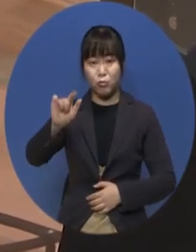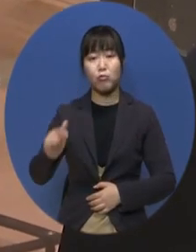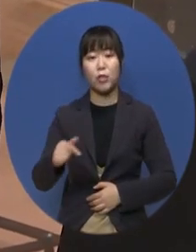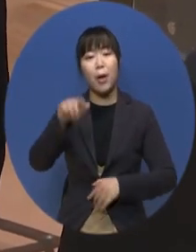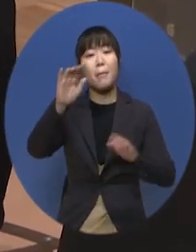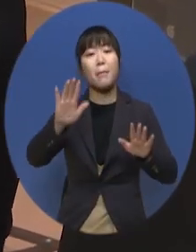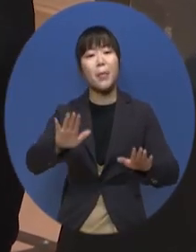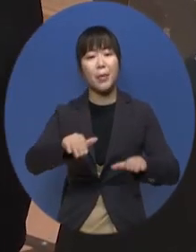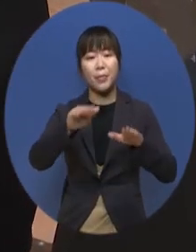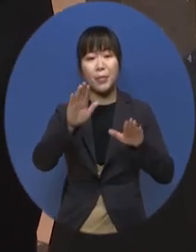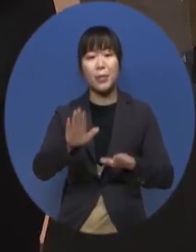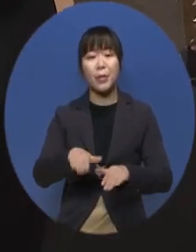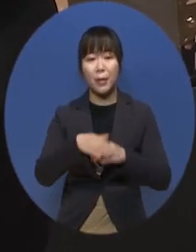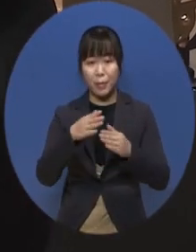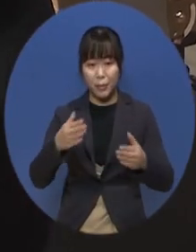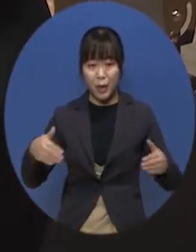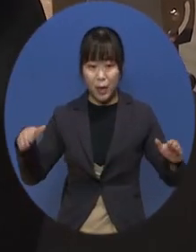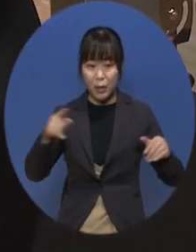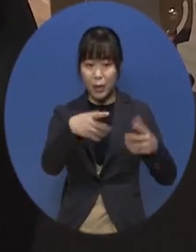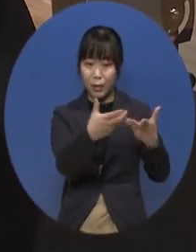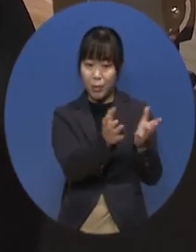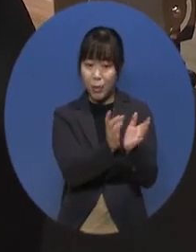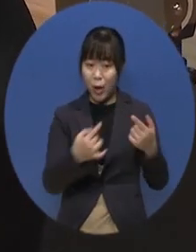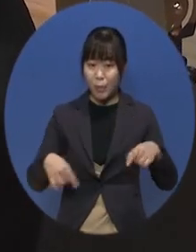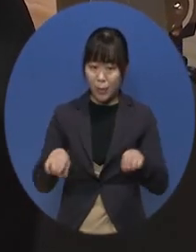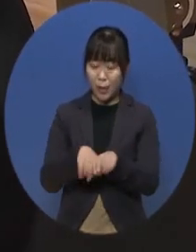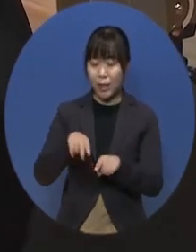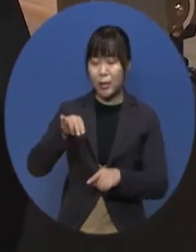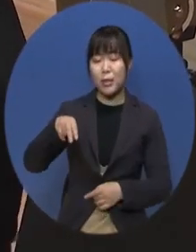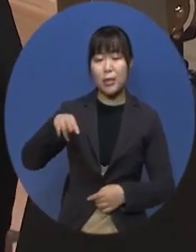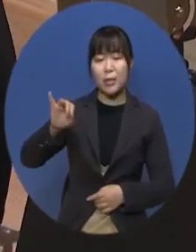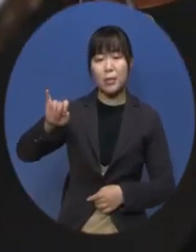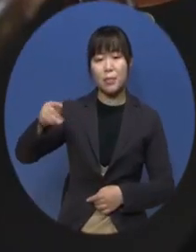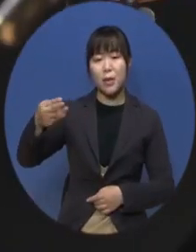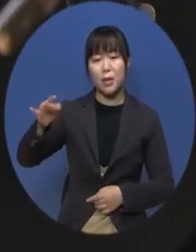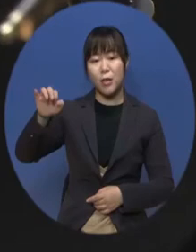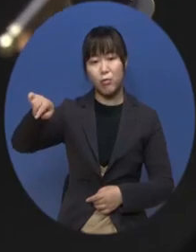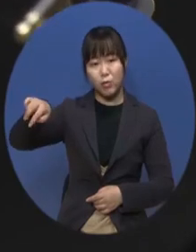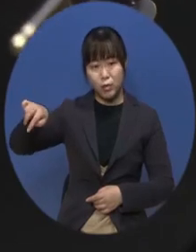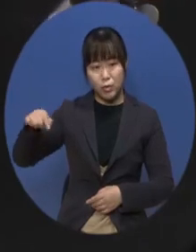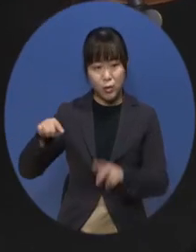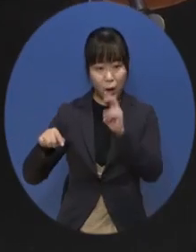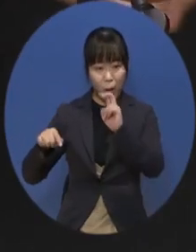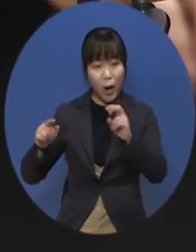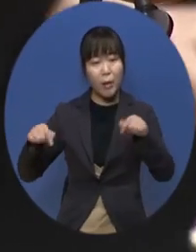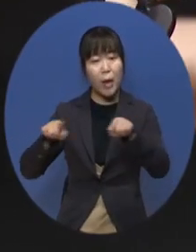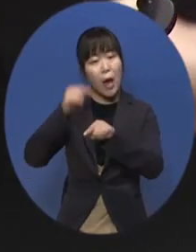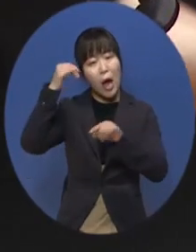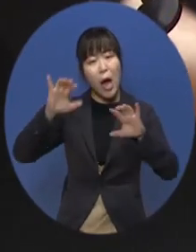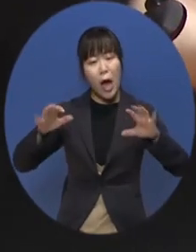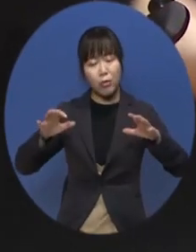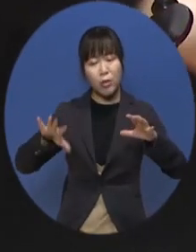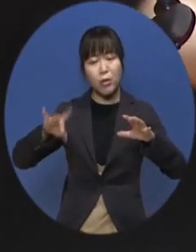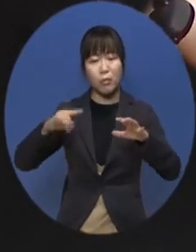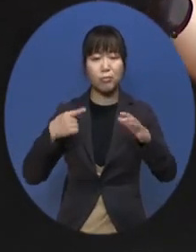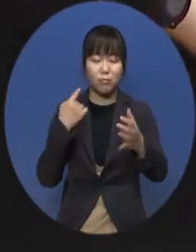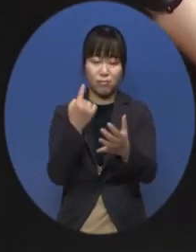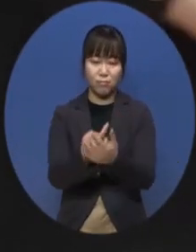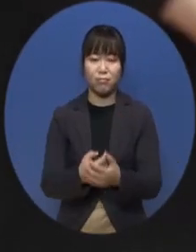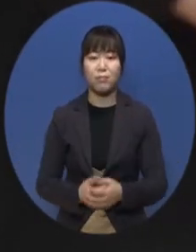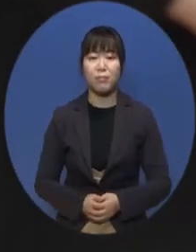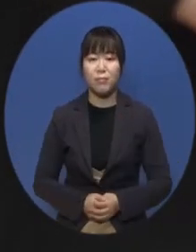지휘하는 코리안 심포니 오케스트라와 더불어 시벨리우스 협주곡을 연주하며 한국 무대에 데뷔했습니다.